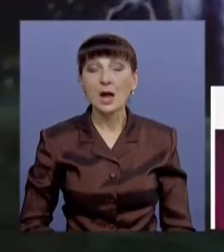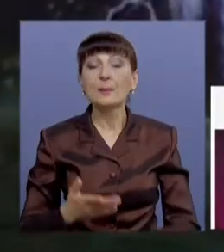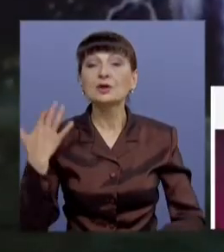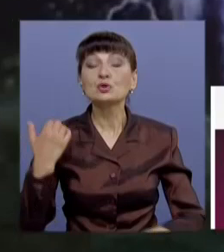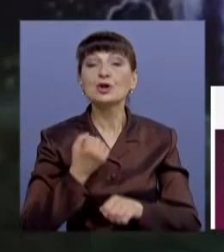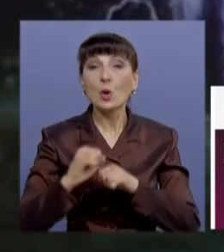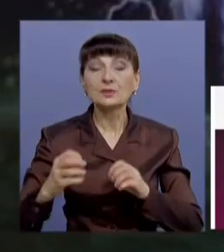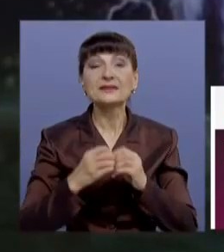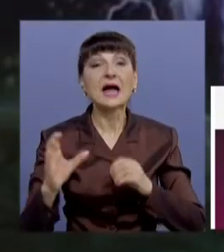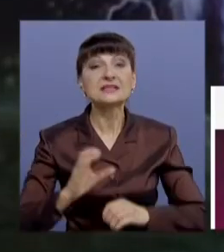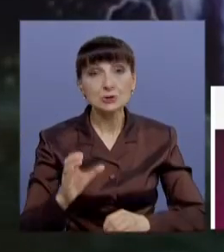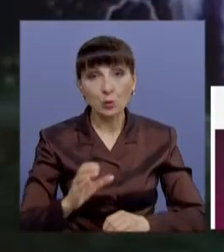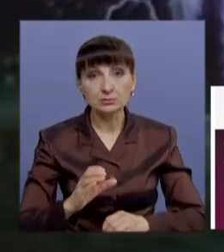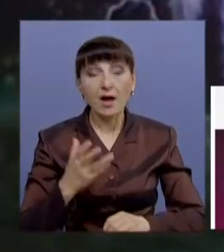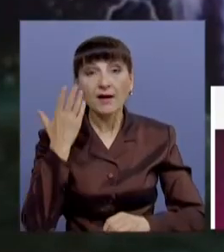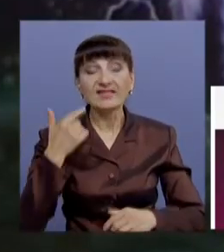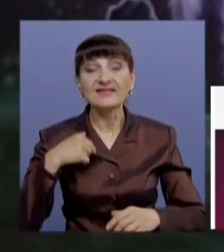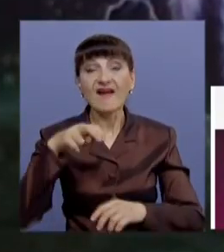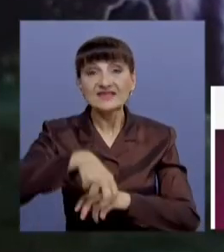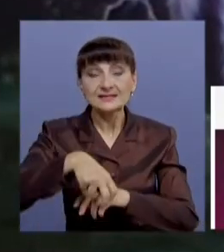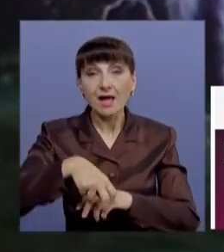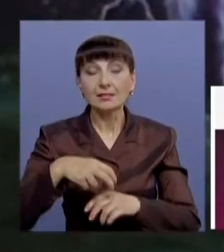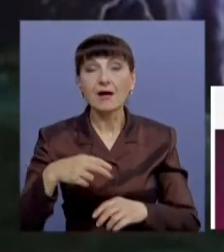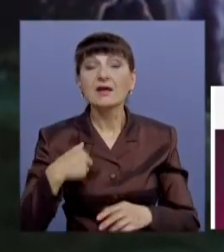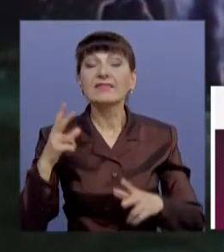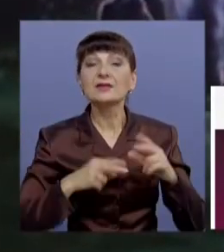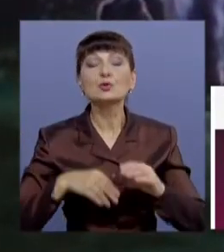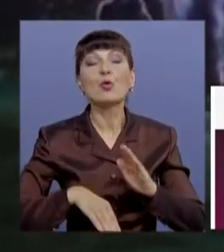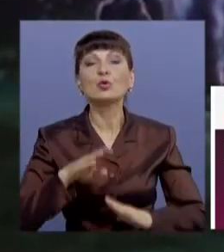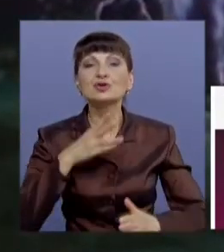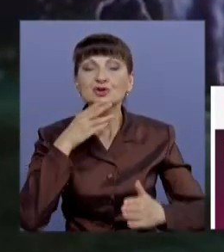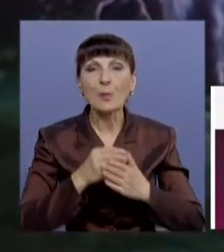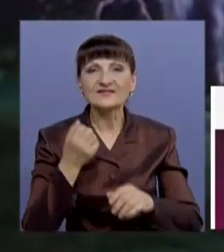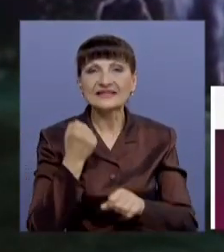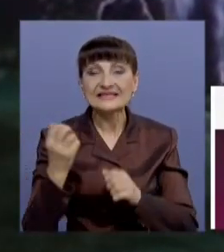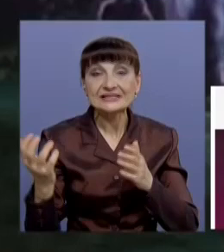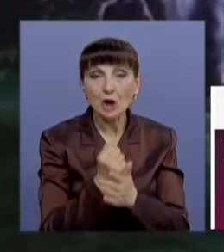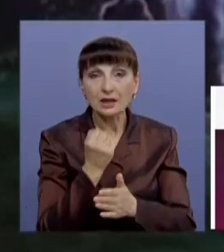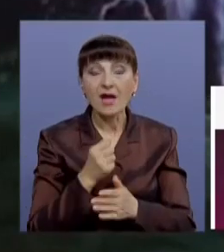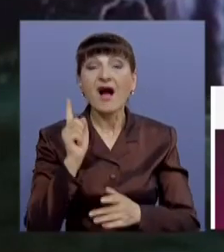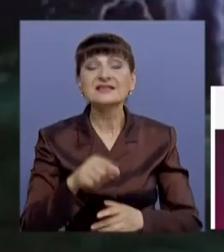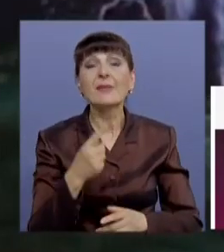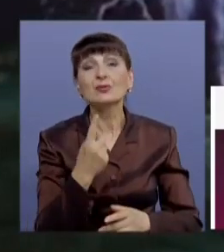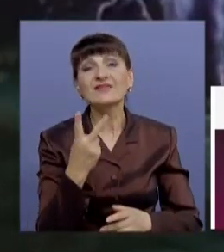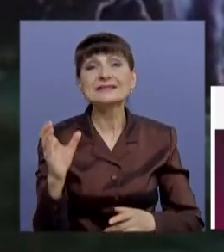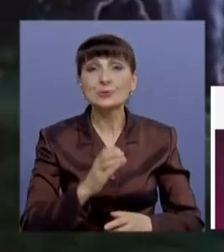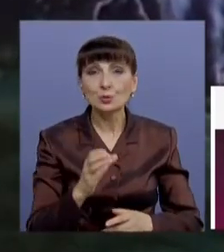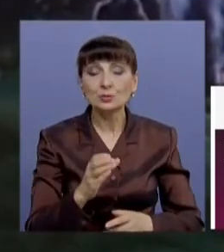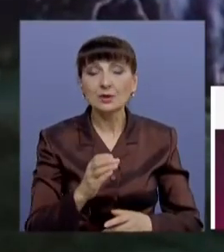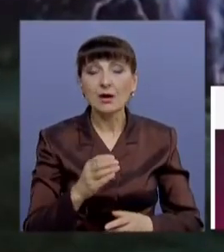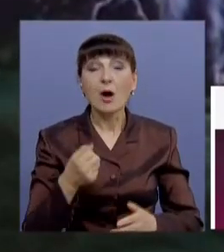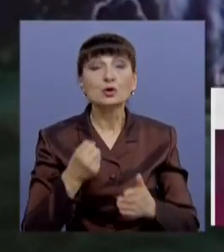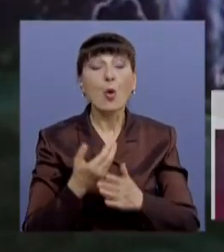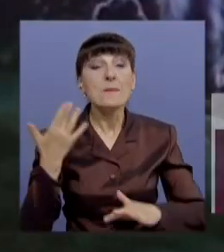Предыдущий рекорд 15 секунд. Когда я висел на перекладине, то надеялся улучшить собственные достижения хотя бы на 1-2 секунды. До